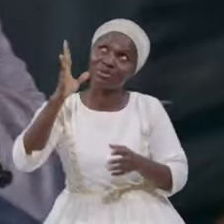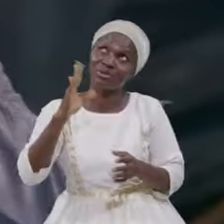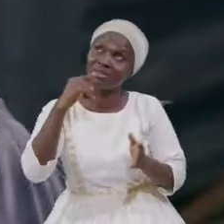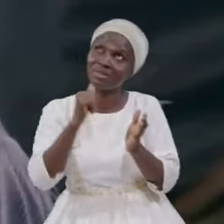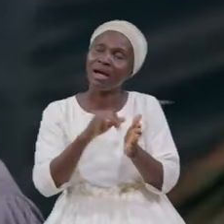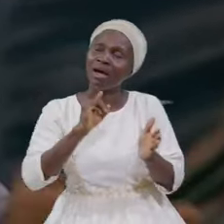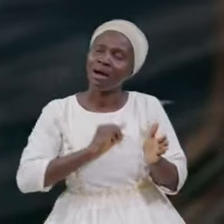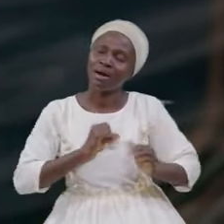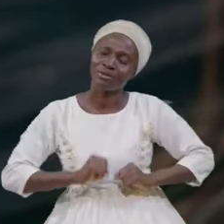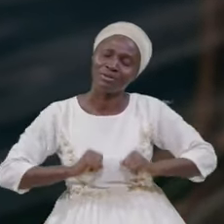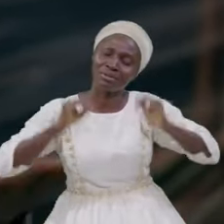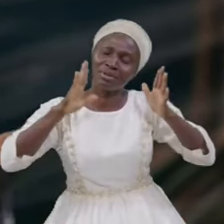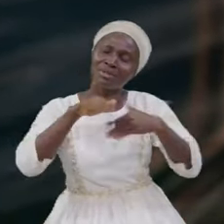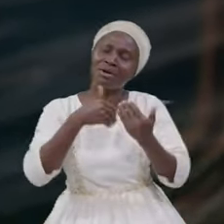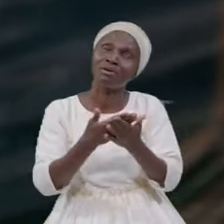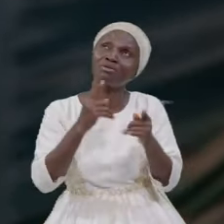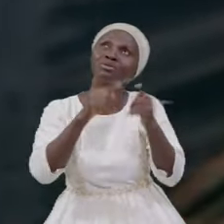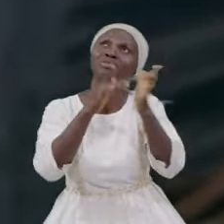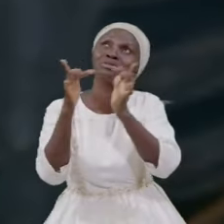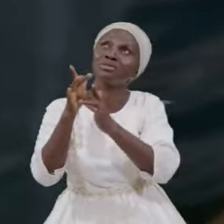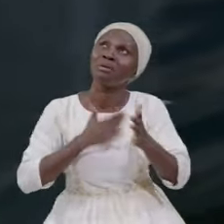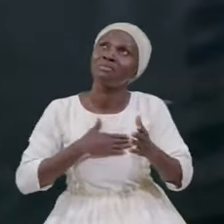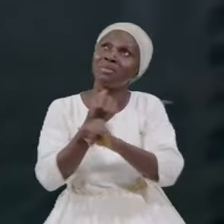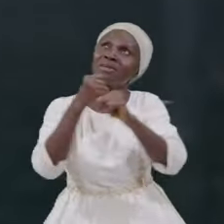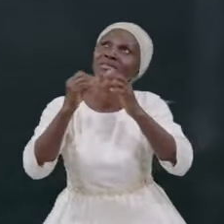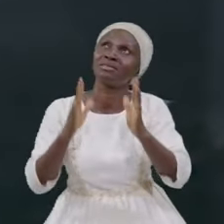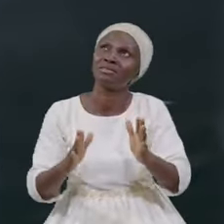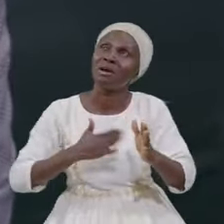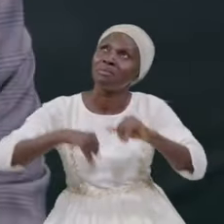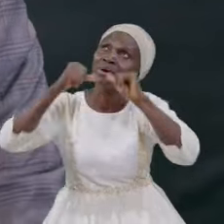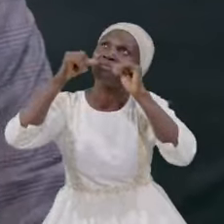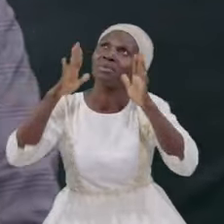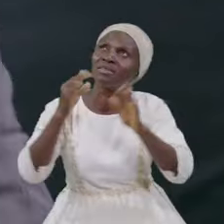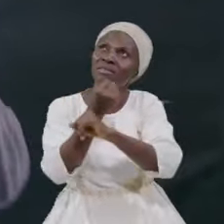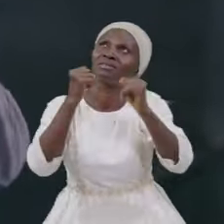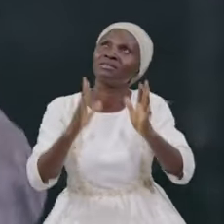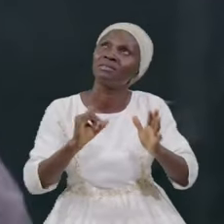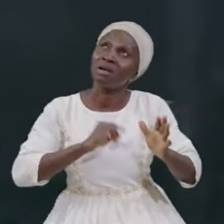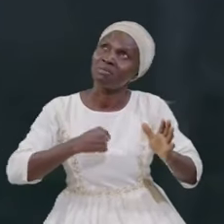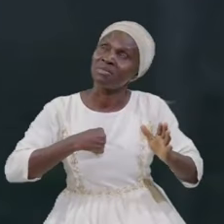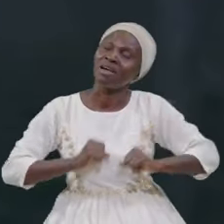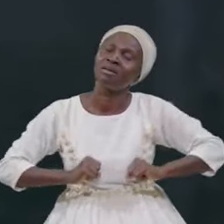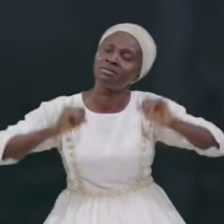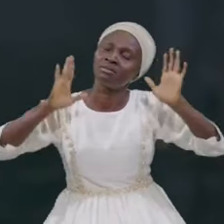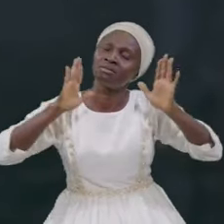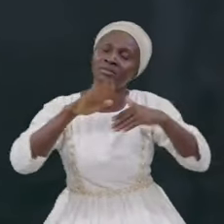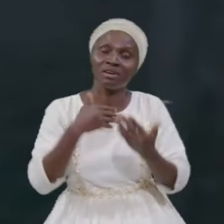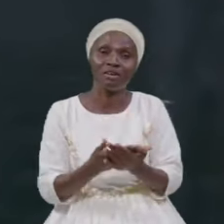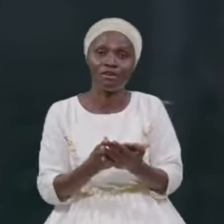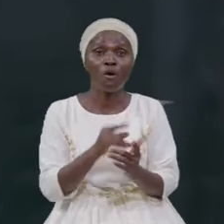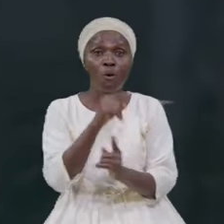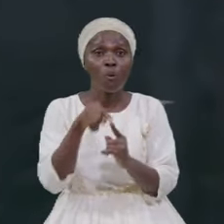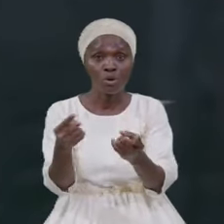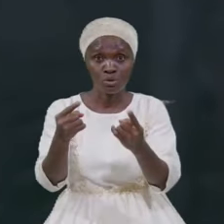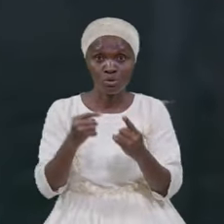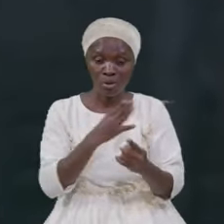Sauveur, le Sauveur béni, j'abandonne tout. Quand tu viens et tu abandonnes tout au Seigneur, que votre